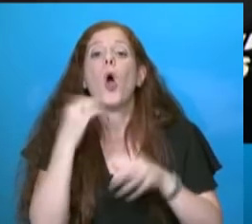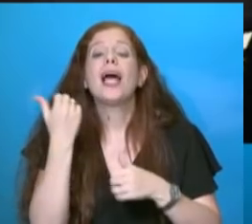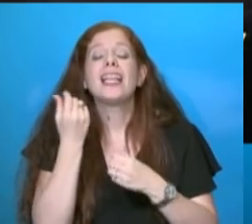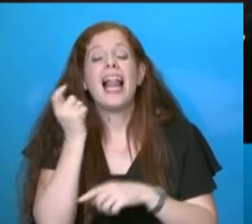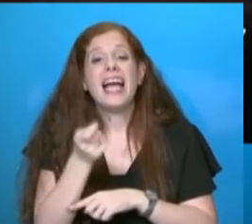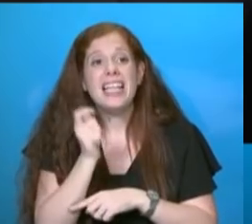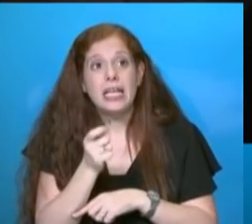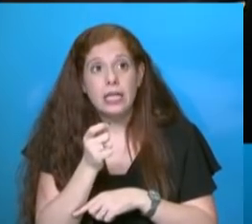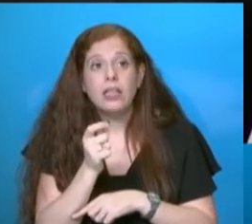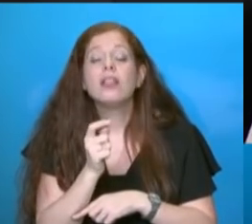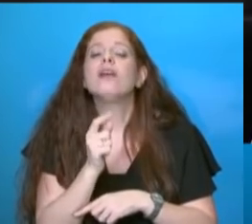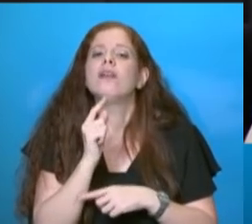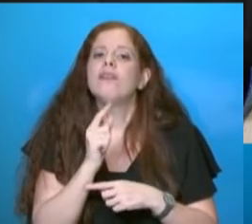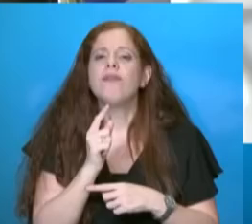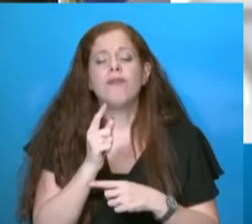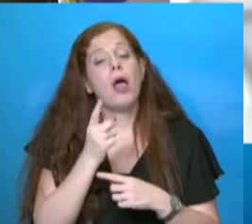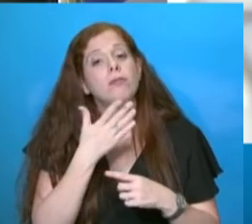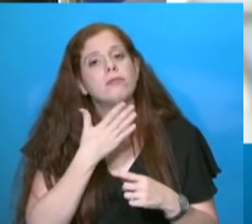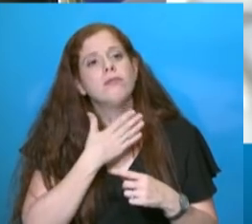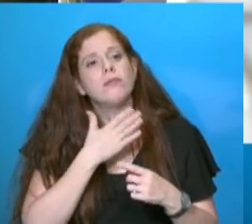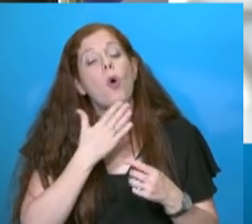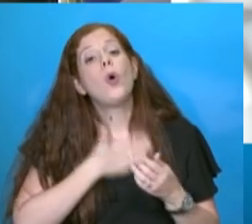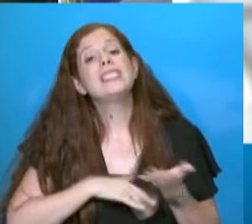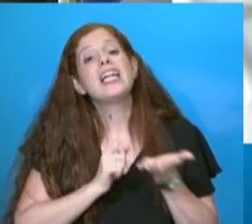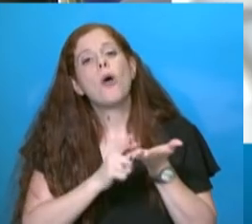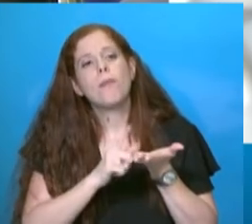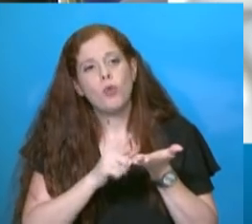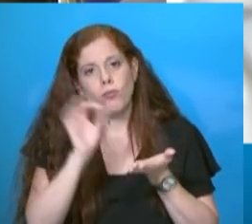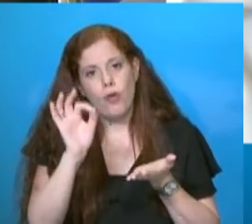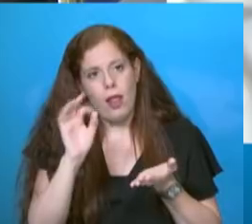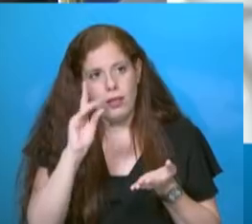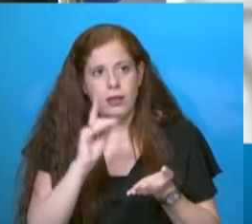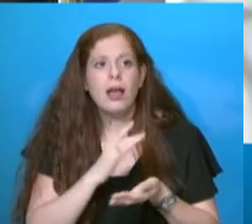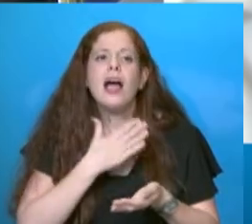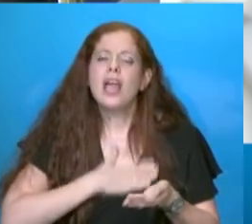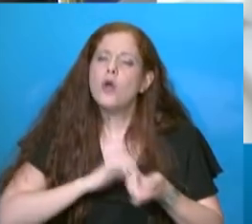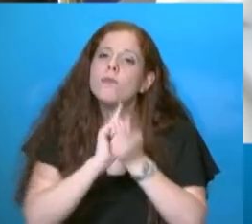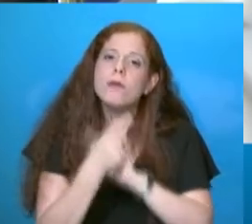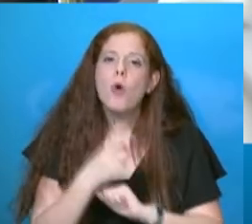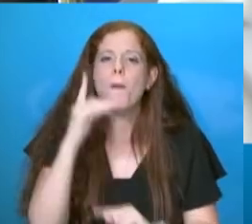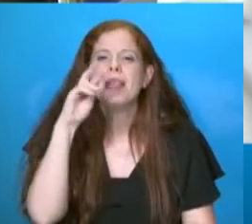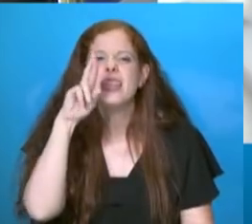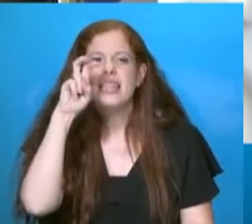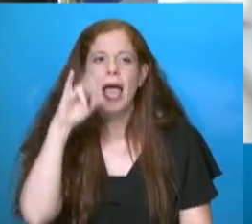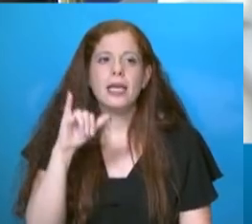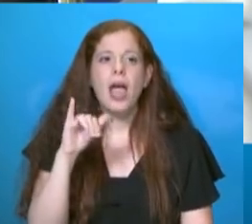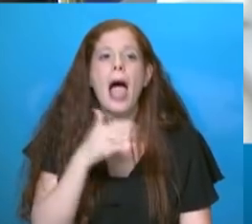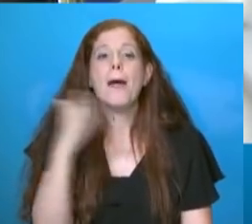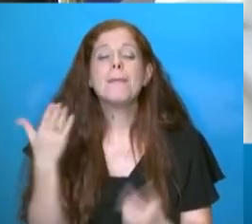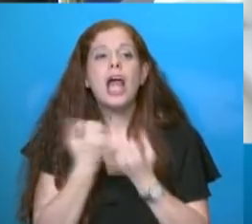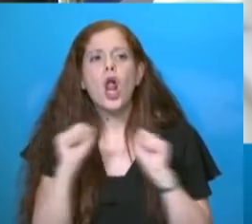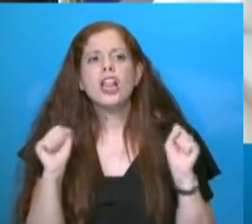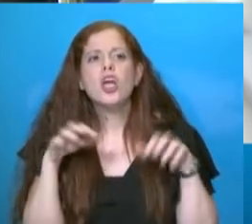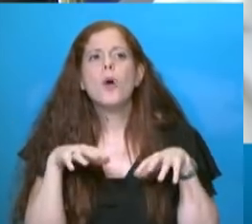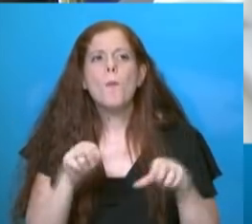לפני הבחירות להביא לפיתוריו. אנחנו הולכים על הראש של אריה דרעי. הימין החילוני הולך לכבוש את המדינה, אנחנו ניקח